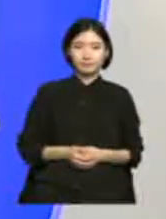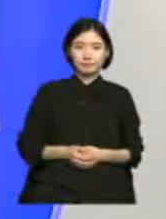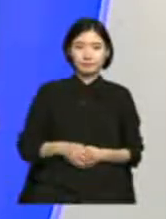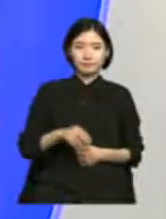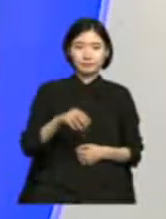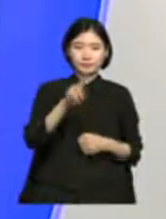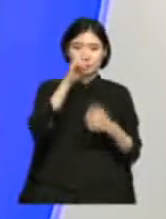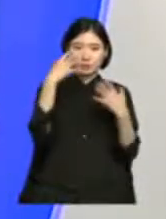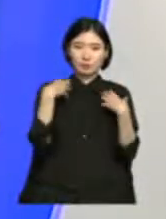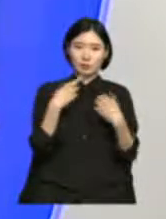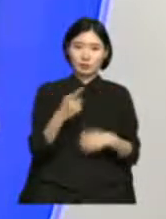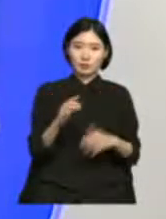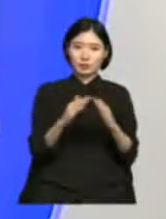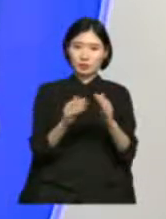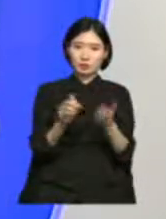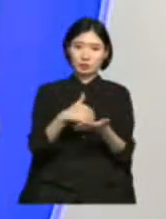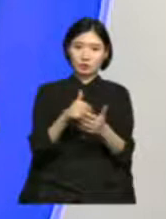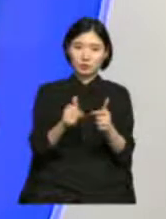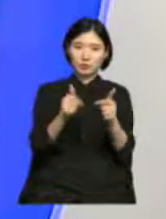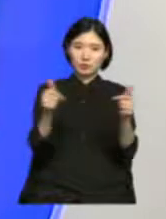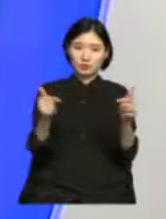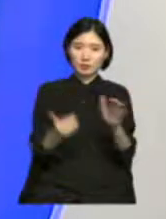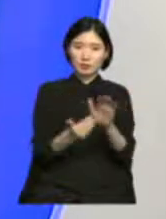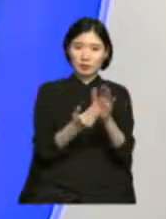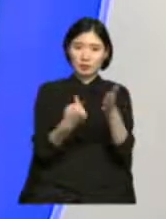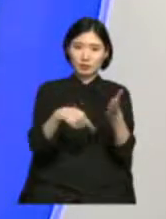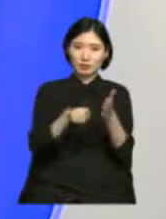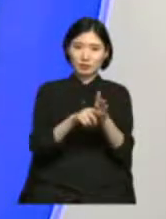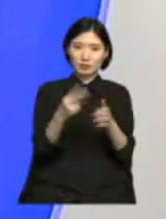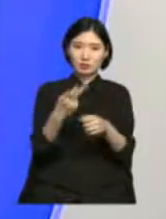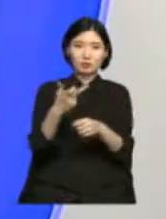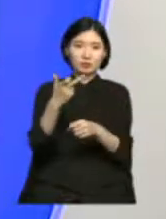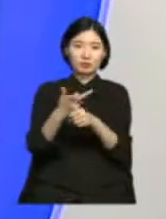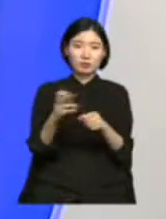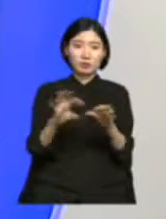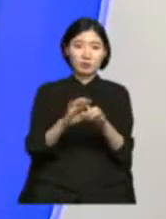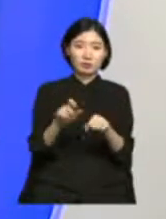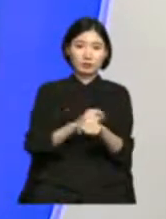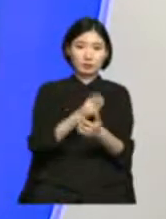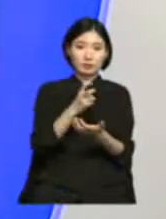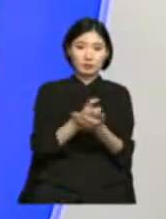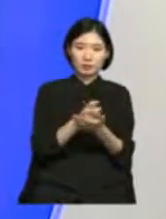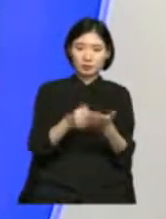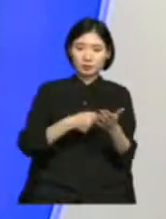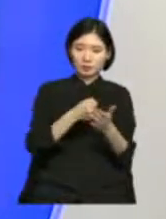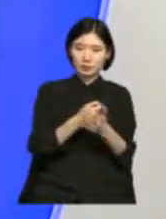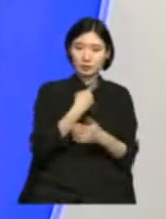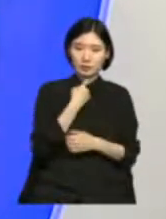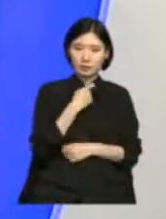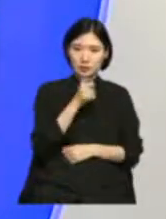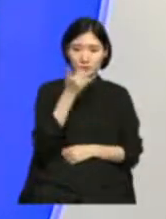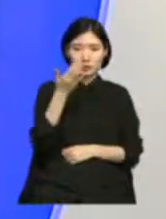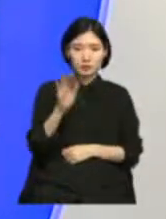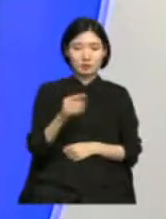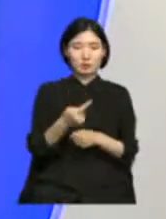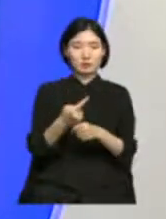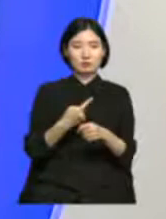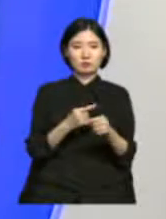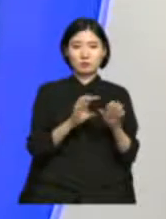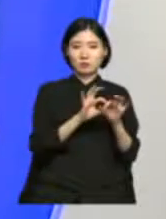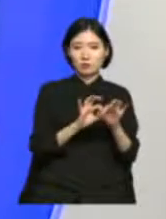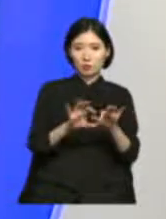정부는 빈집의 숫자가 늘고 있는 것에 대처하기 위해 2017년에 관련 특례법을 지정한 바 있습니다. 그러나 지난해에